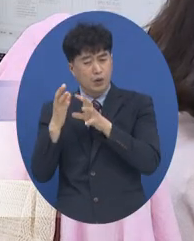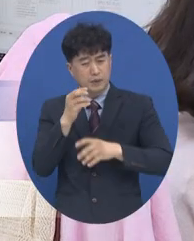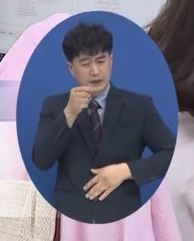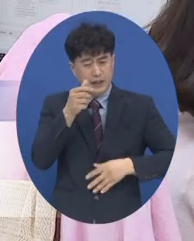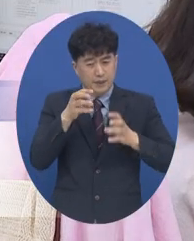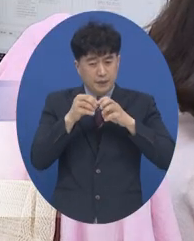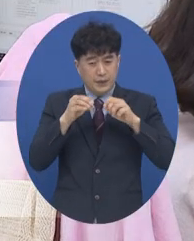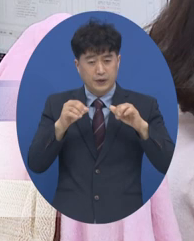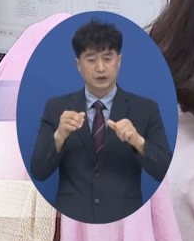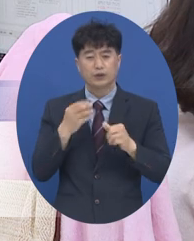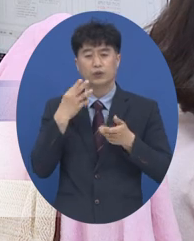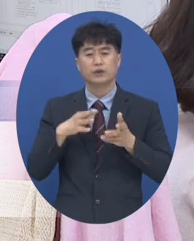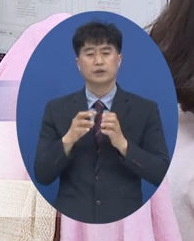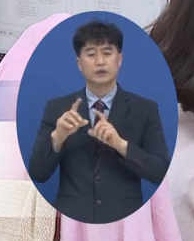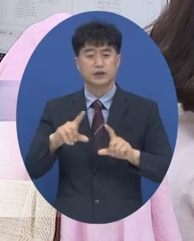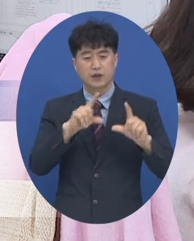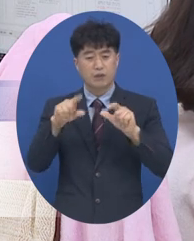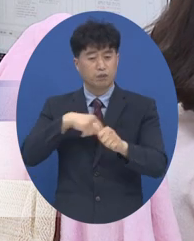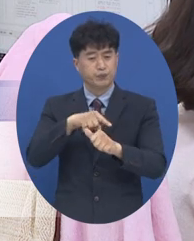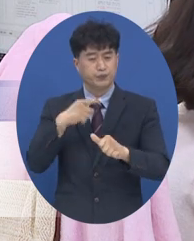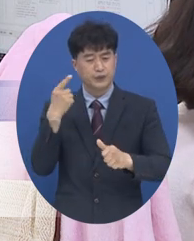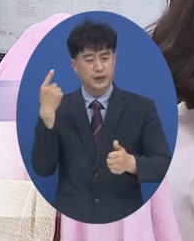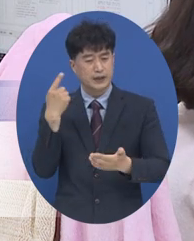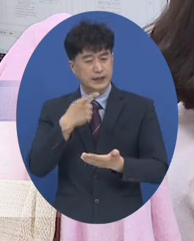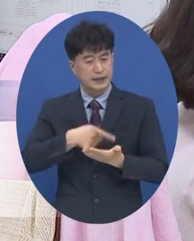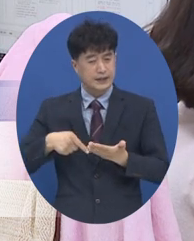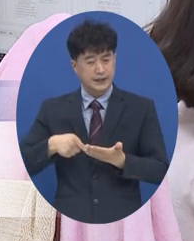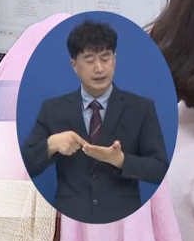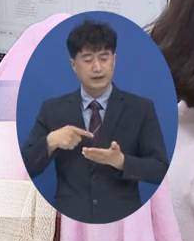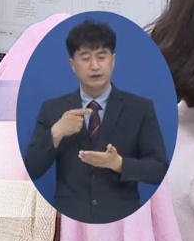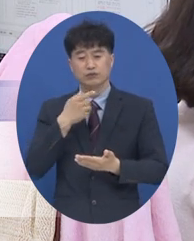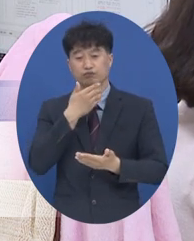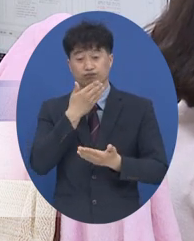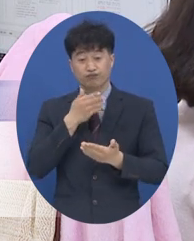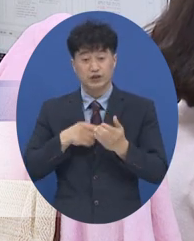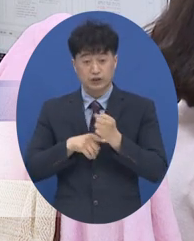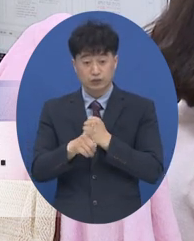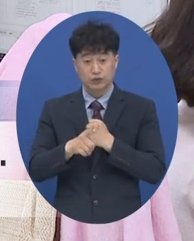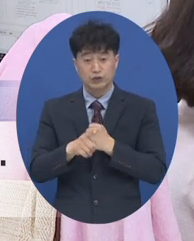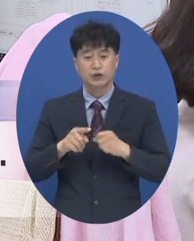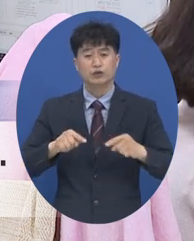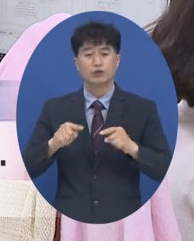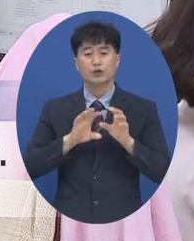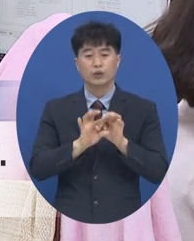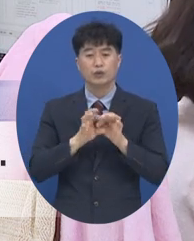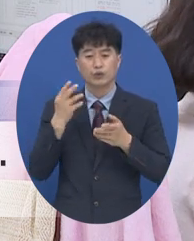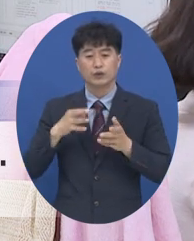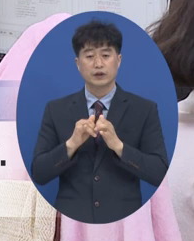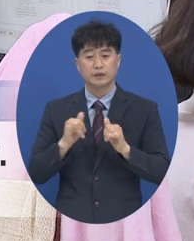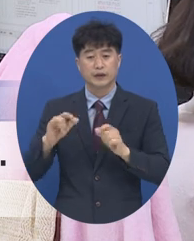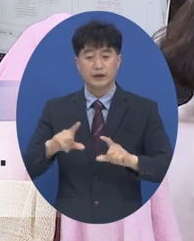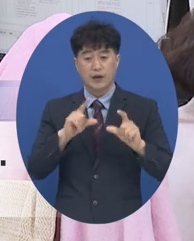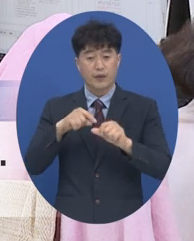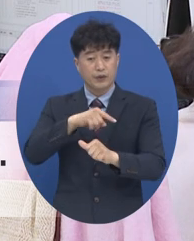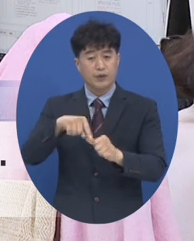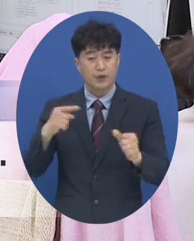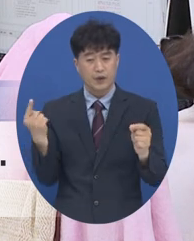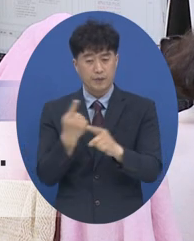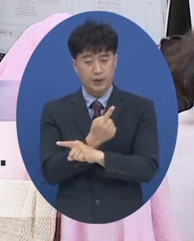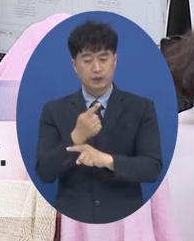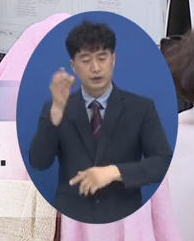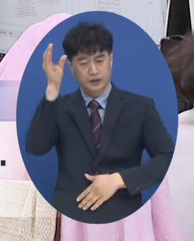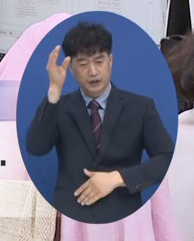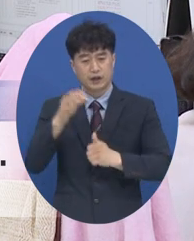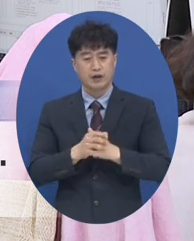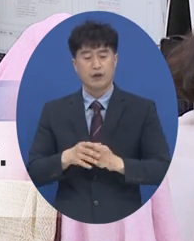공사장에서 발생하는 소음이나 비산먼지는 도민들의 생활환경을 해치는 주요 원인으로 이번 정책을 통해 도민들의 생활환경이